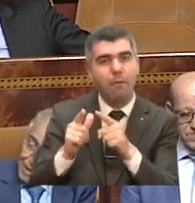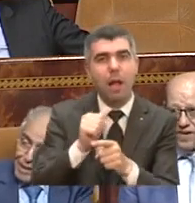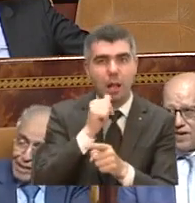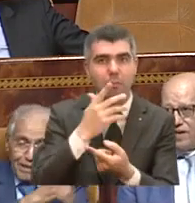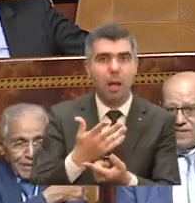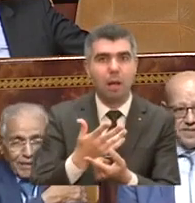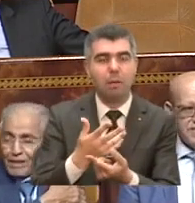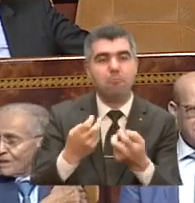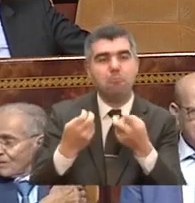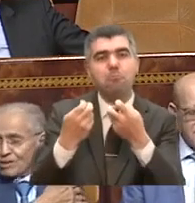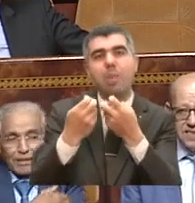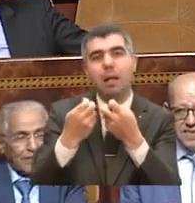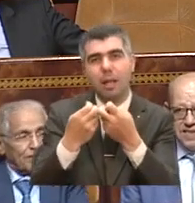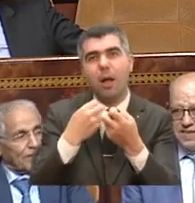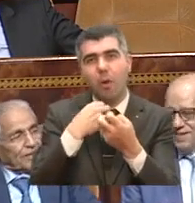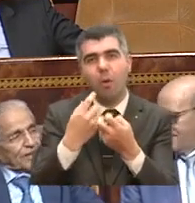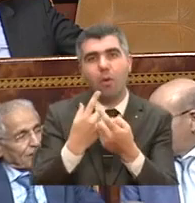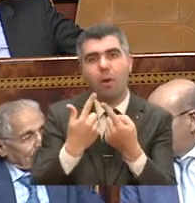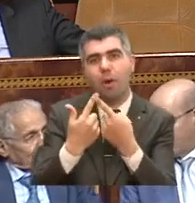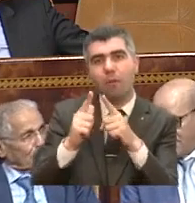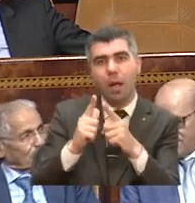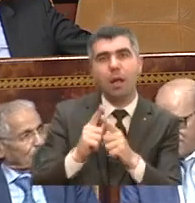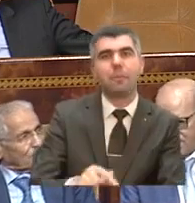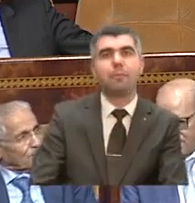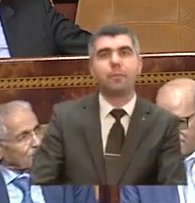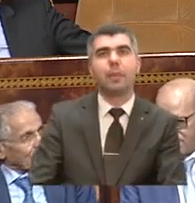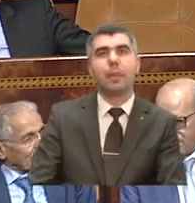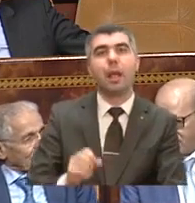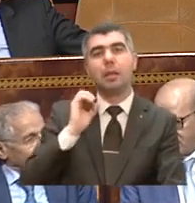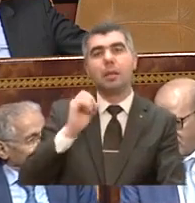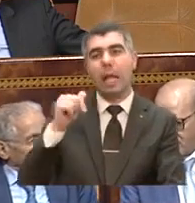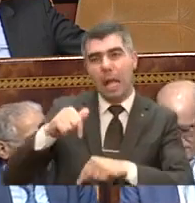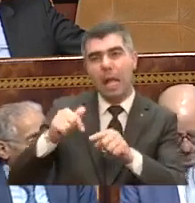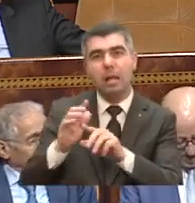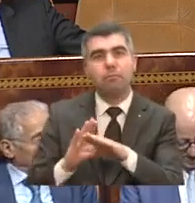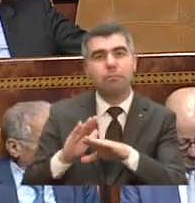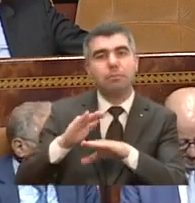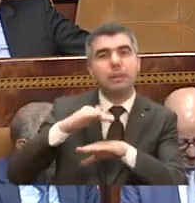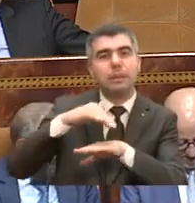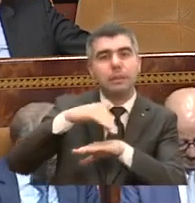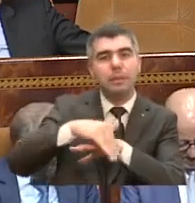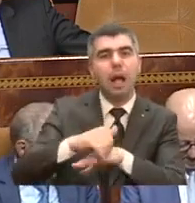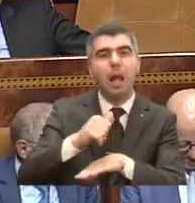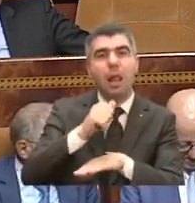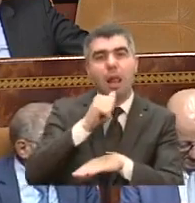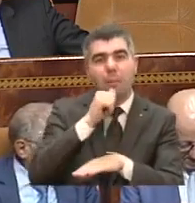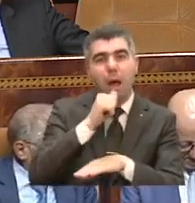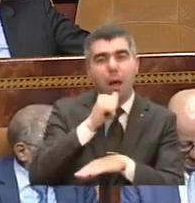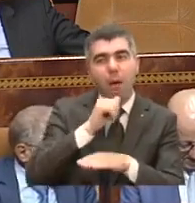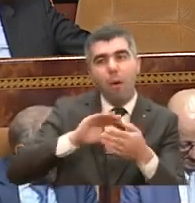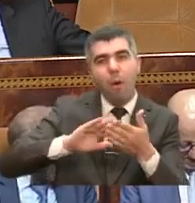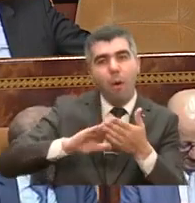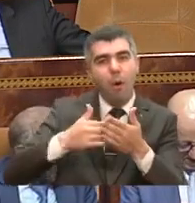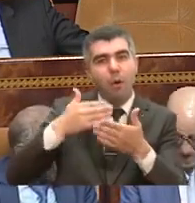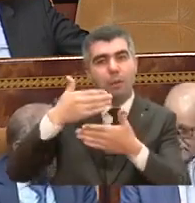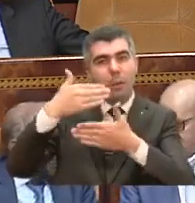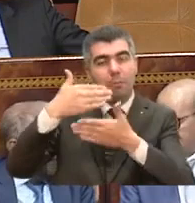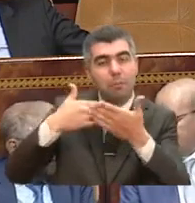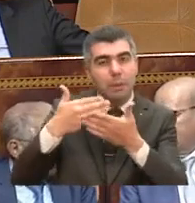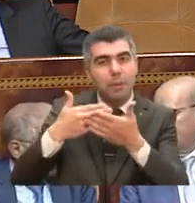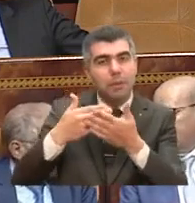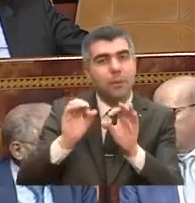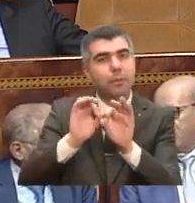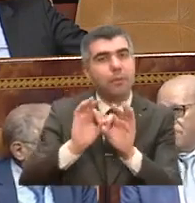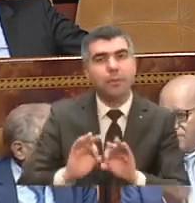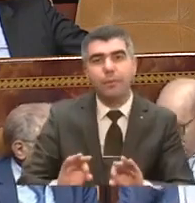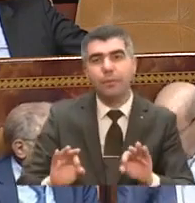لاقليم الحوز يعني يعتبر خزان للماء واحد مجموعه ديال السدود لم تعرف باقه النور، باش نوه بالعمل ديالكم فيما يتعلق بسد الزات، ولا